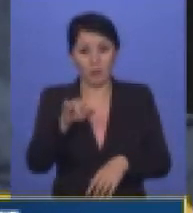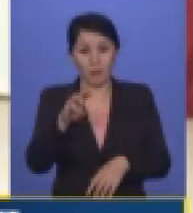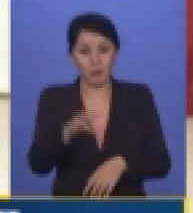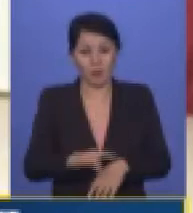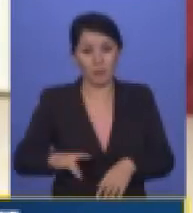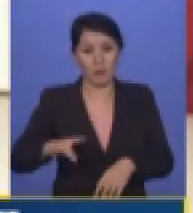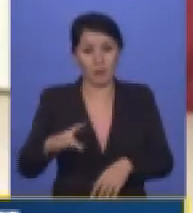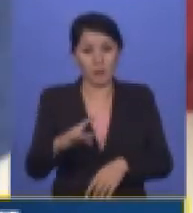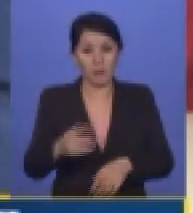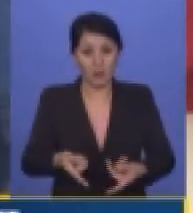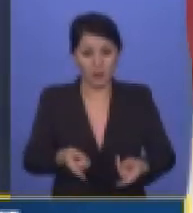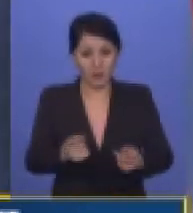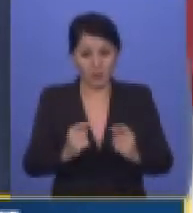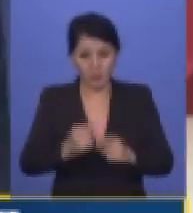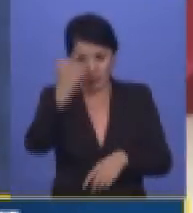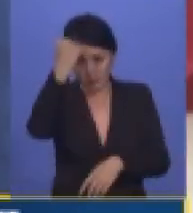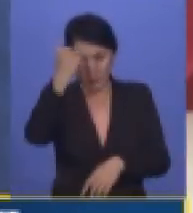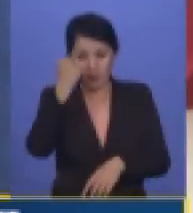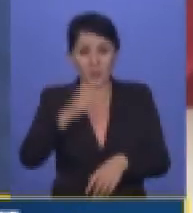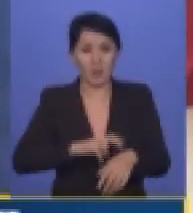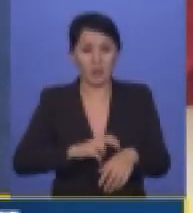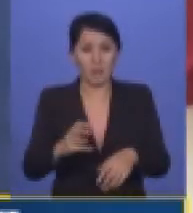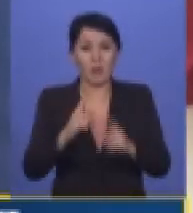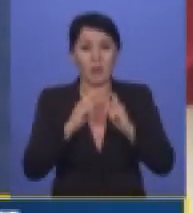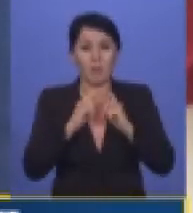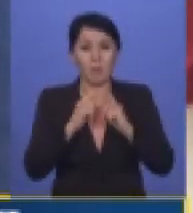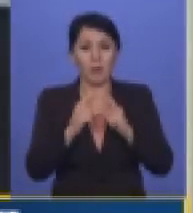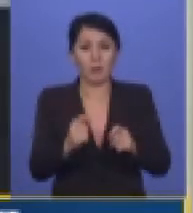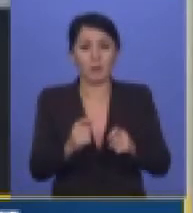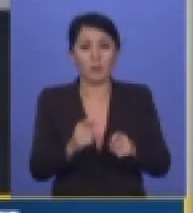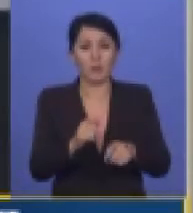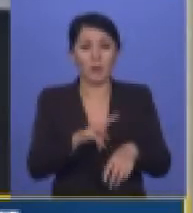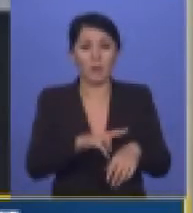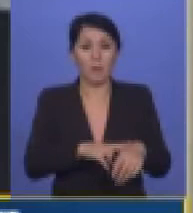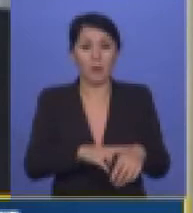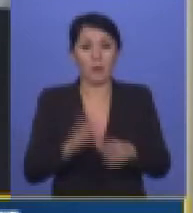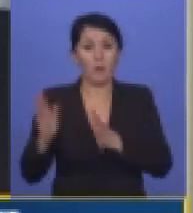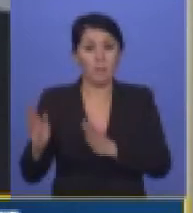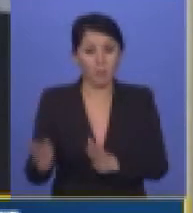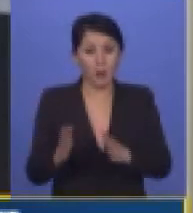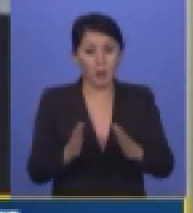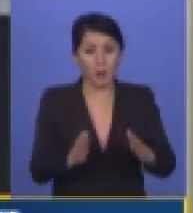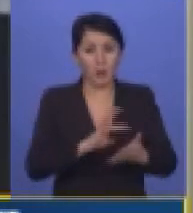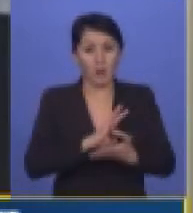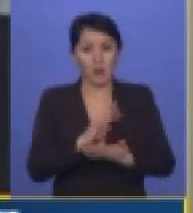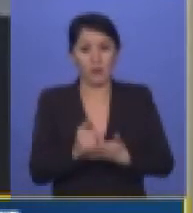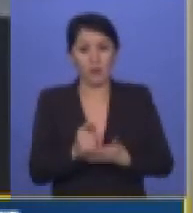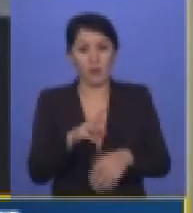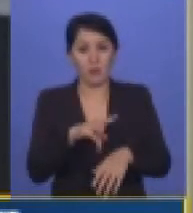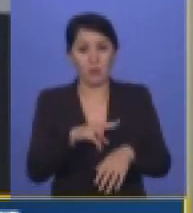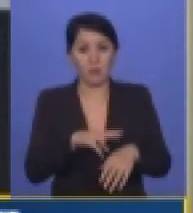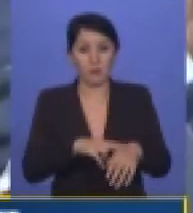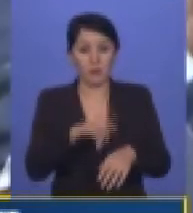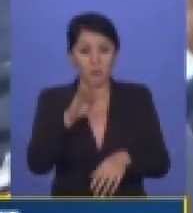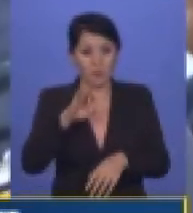тұрғындары полиция департаментінің алғыс хаттарымен марапатталды. Сондай-ақ құқықтық тәртіппен қоғамдық қауіпсіздікті нығайту үшін участкелік инспектор